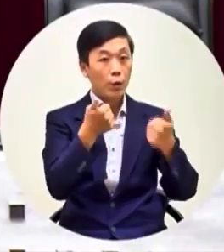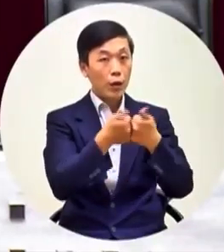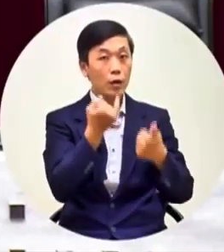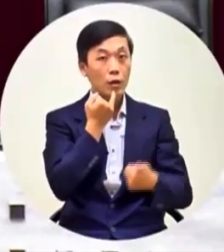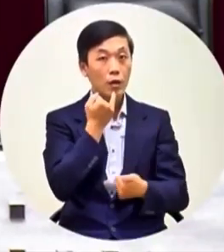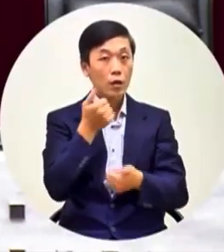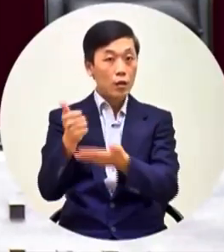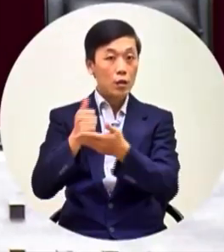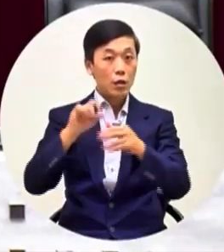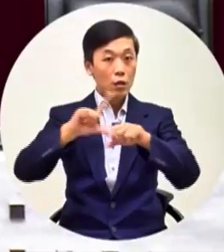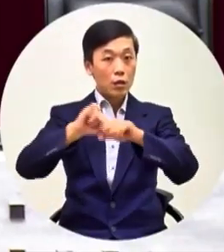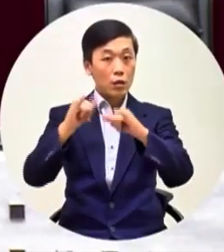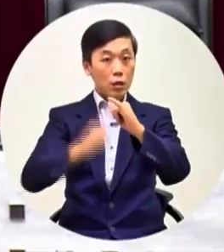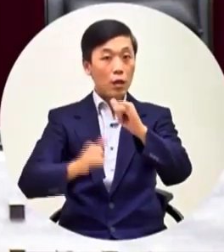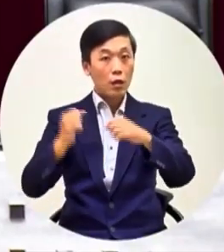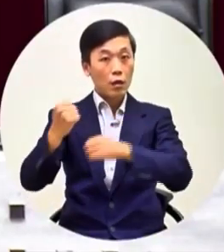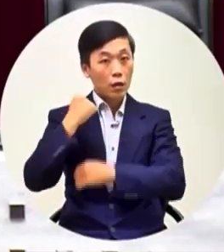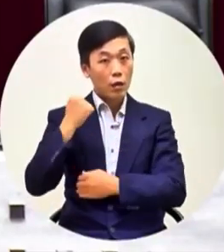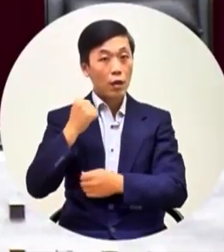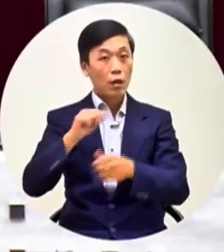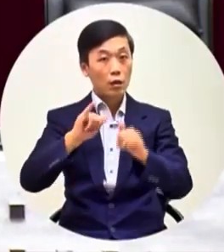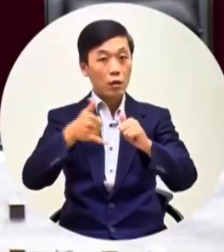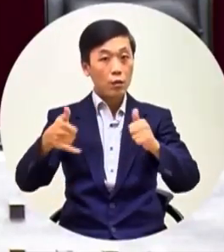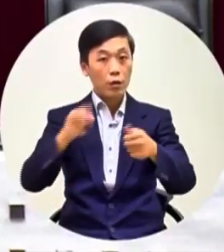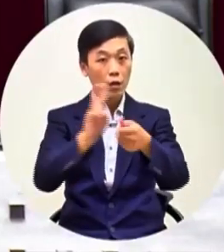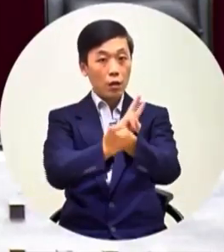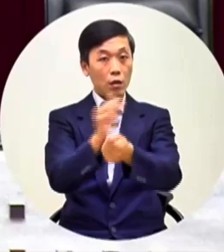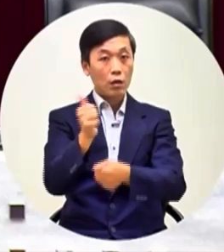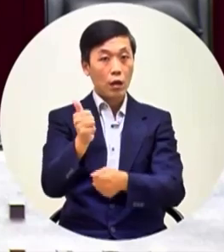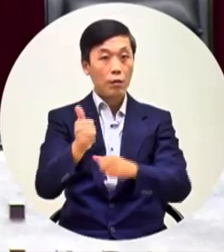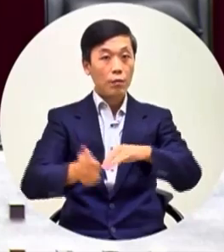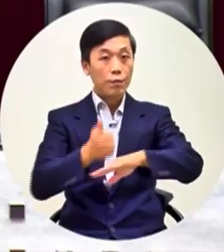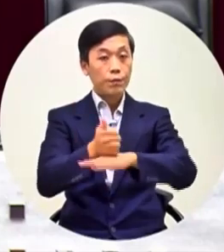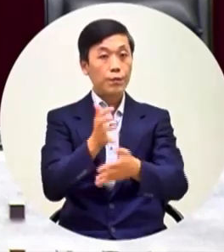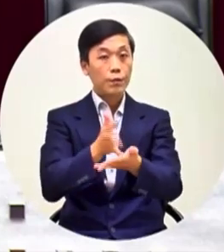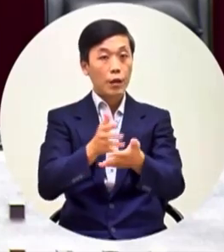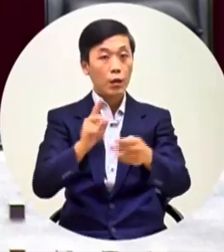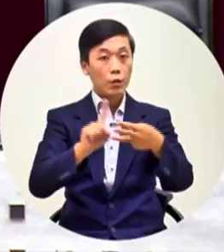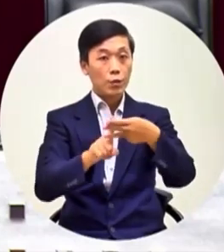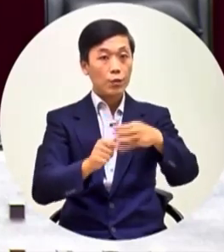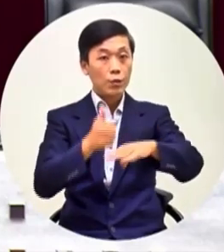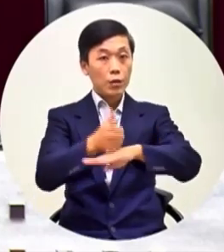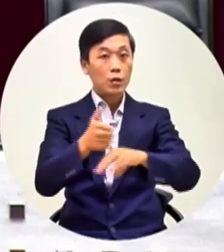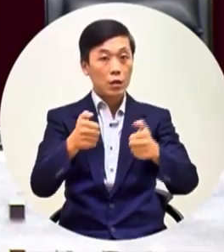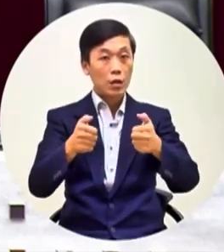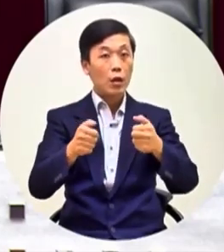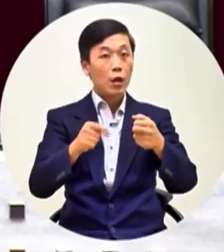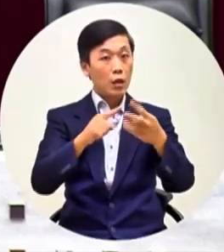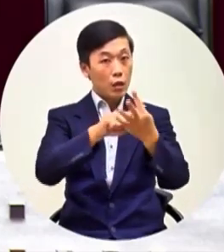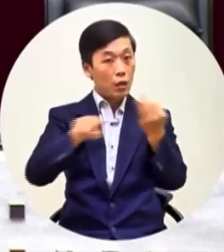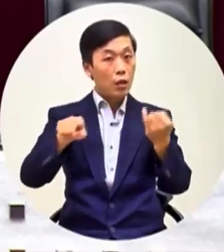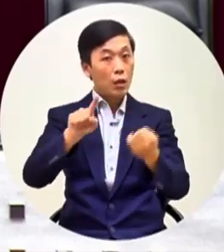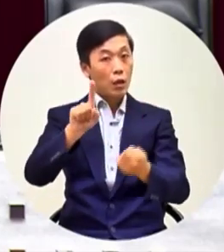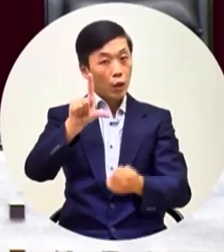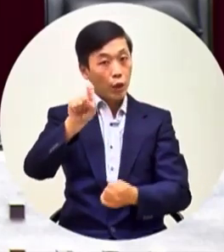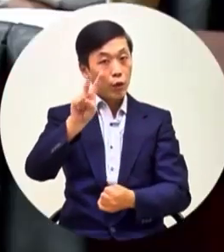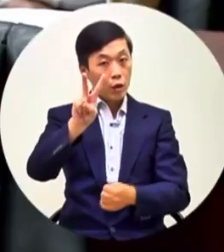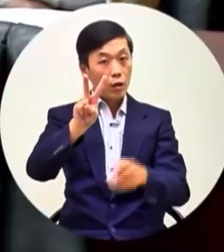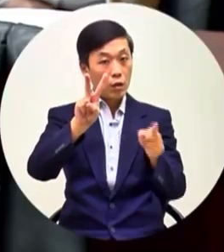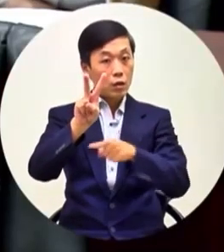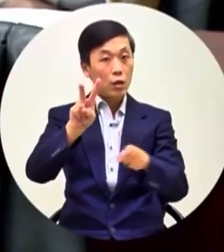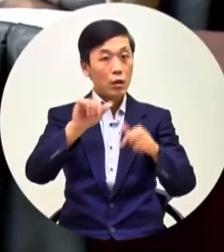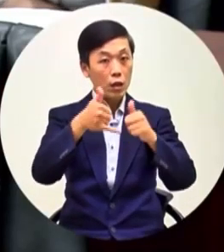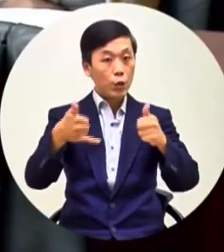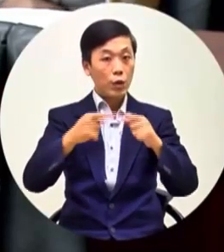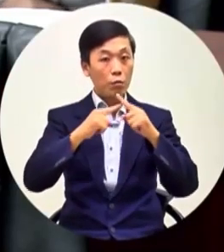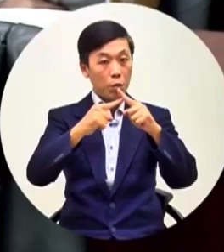量林宇凯议员发言。林议员，请。 好，谢谢主席哦。因为62位议员都已经到了现场，啊，结